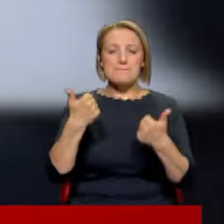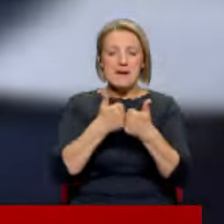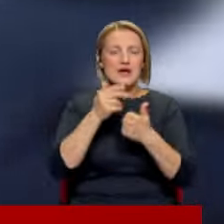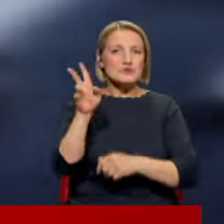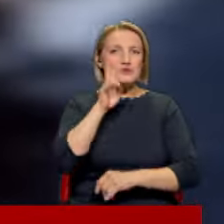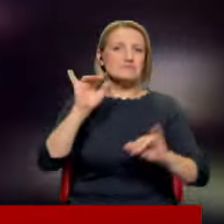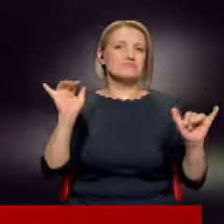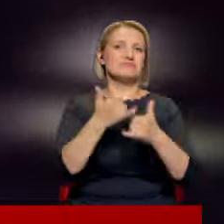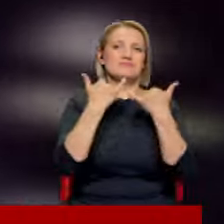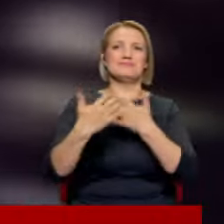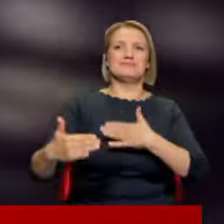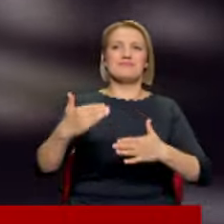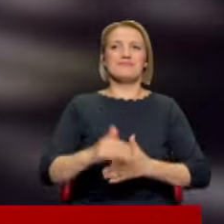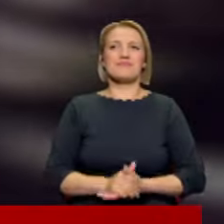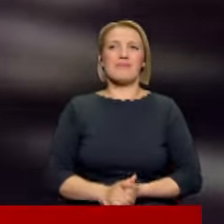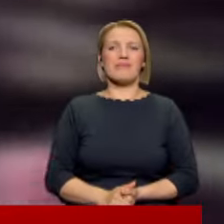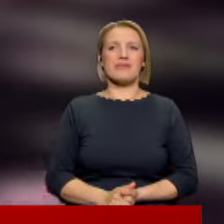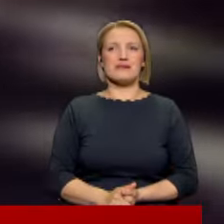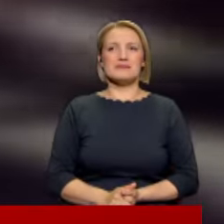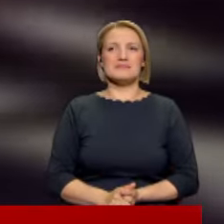kutladı galibiyeti.